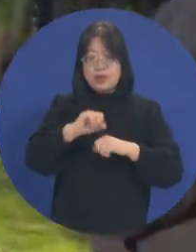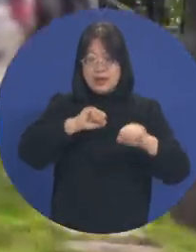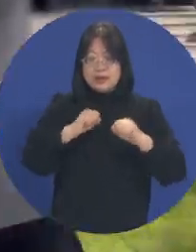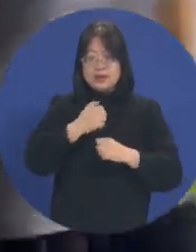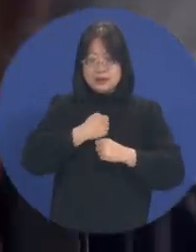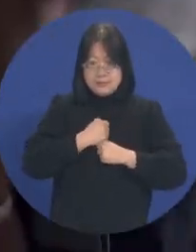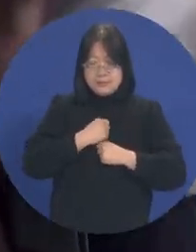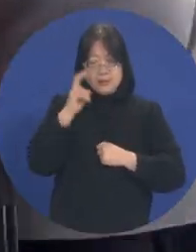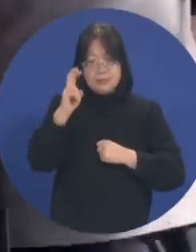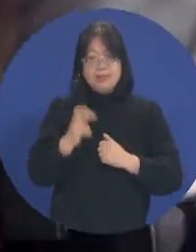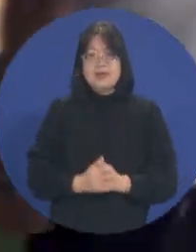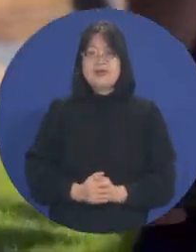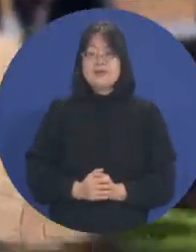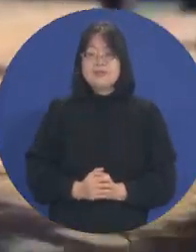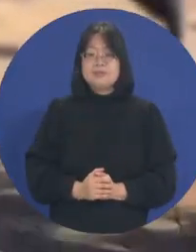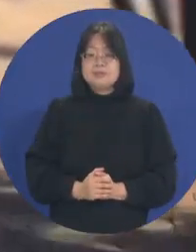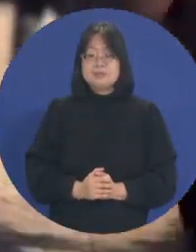예정입니다